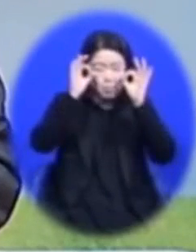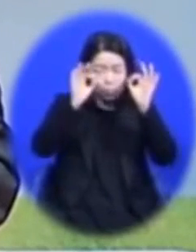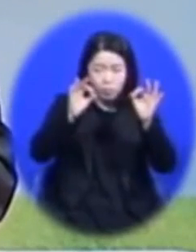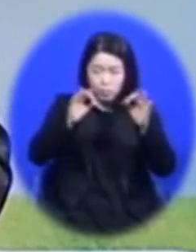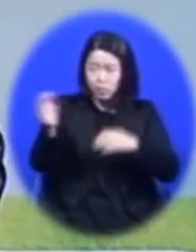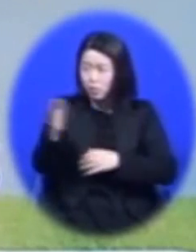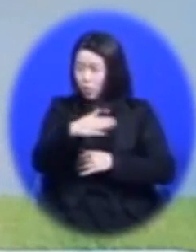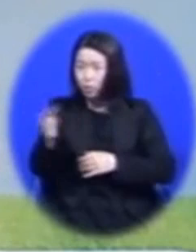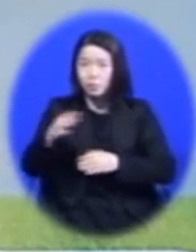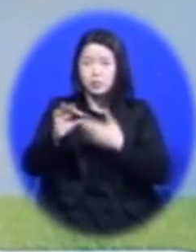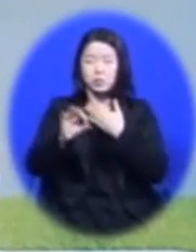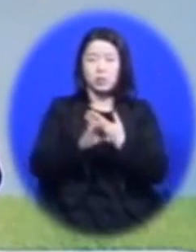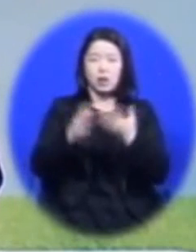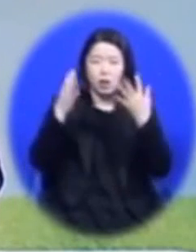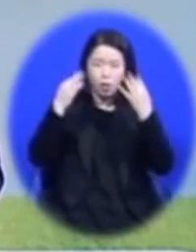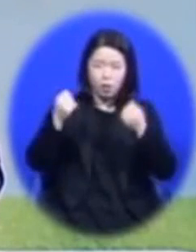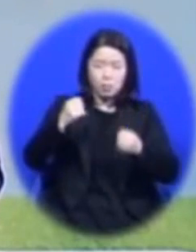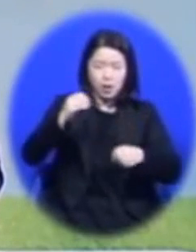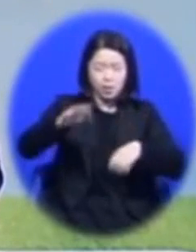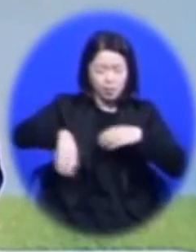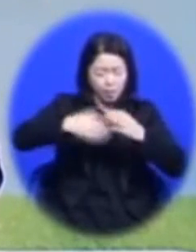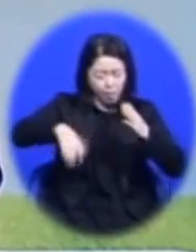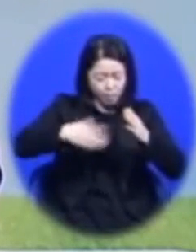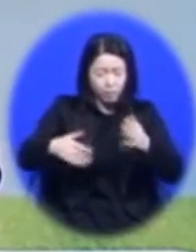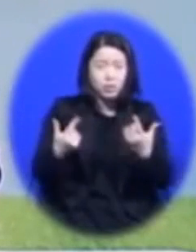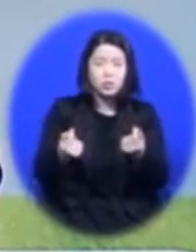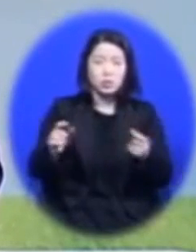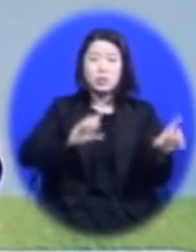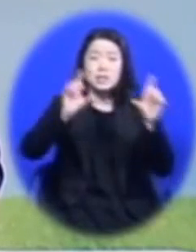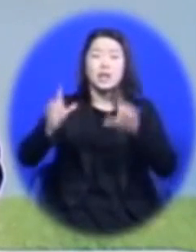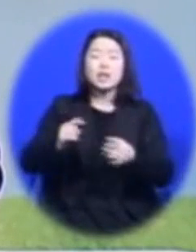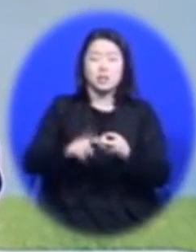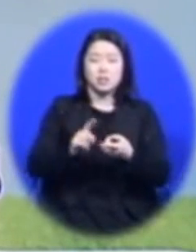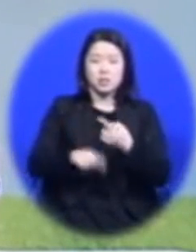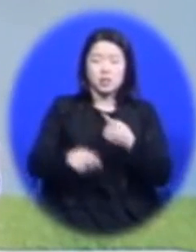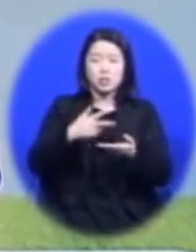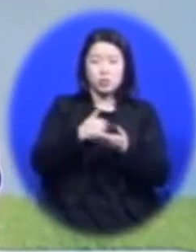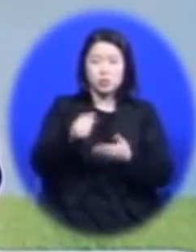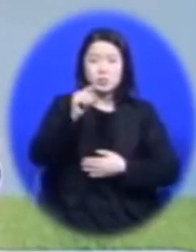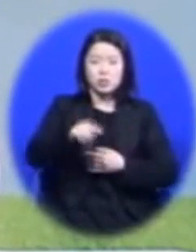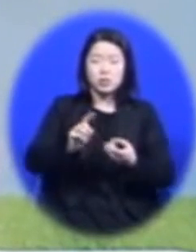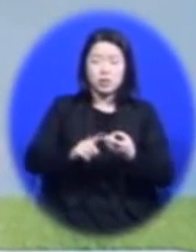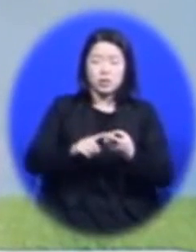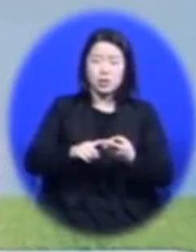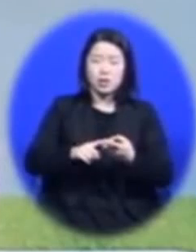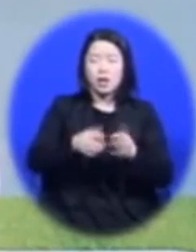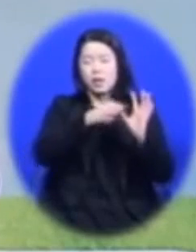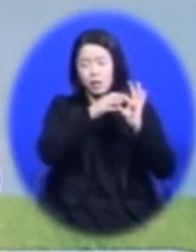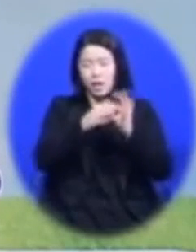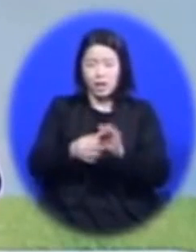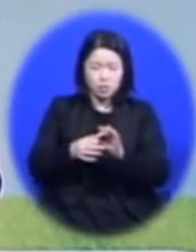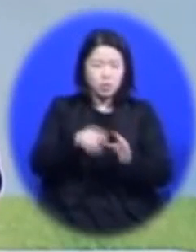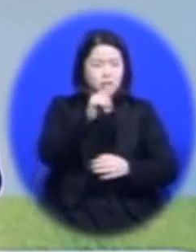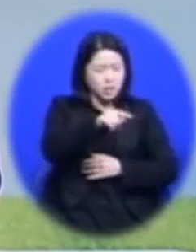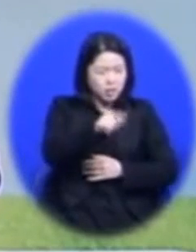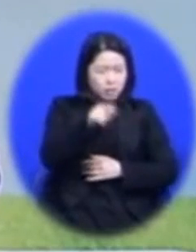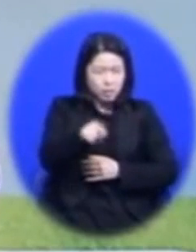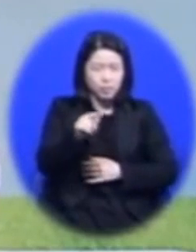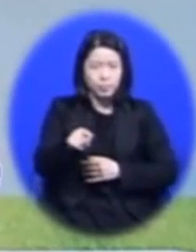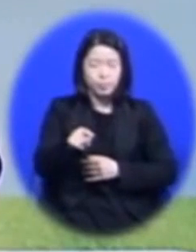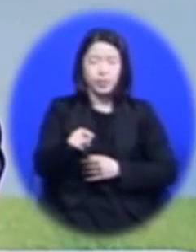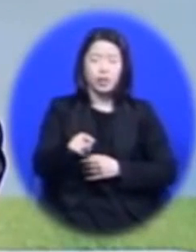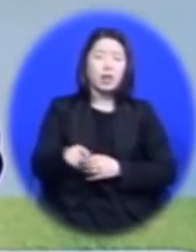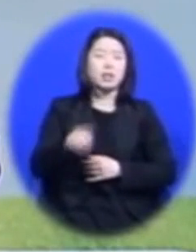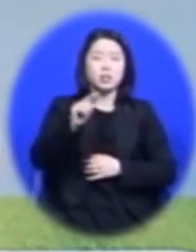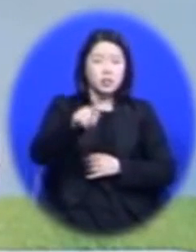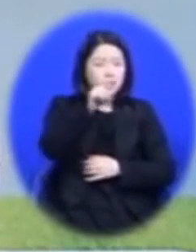사람만 없으면 제가 얼마나 엉터리같이 살았는지 주님이 그것을 계속해서 지적하시면서 이게 내 모습이야